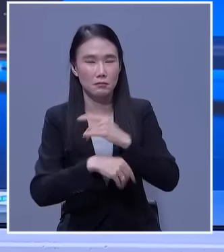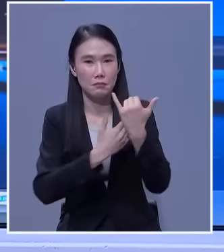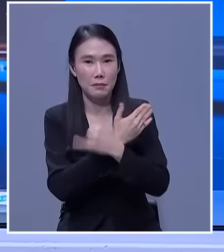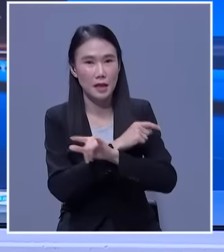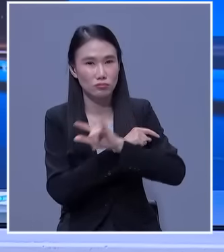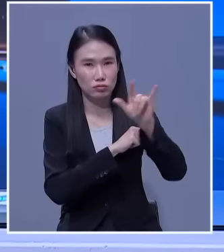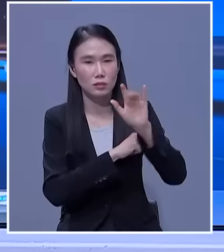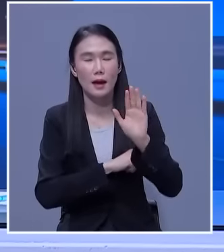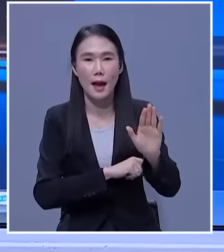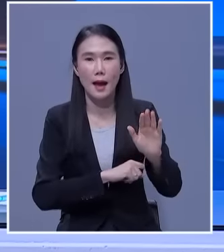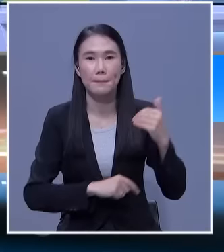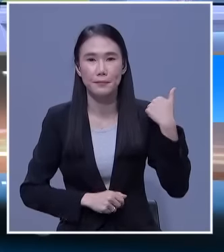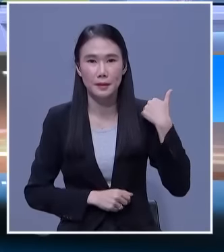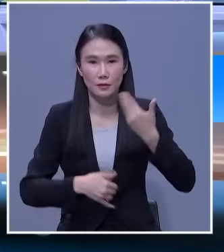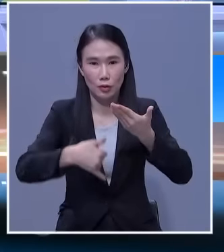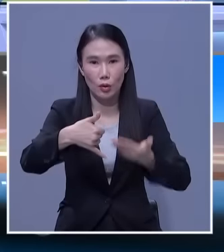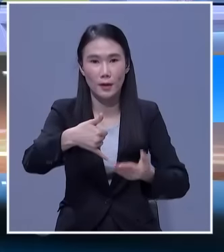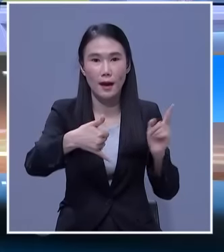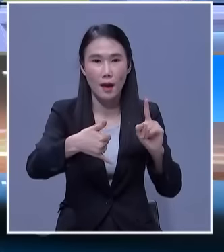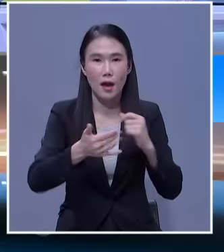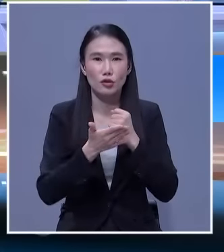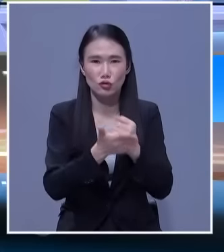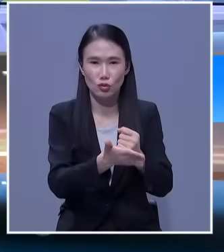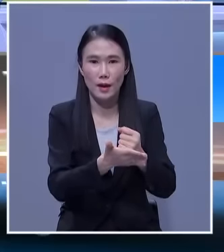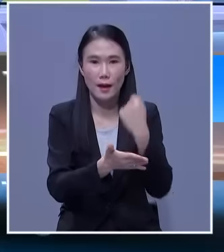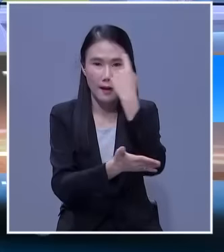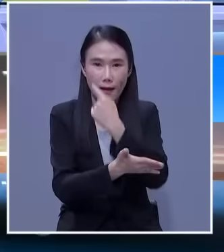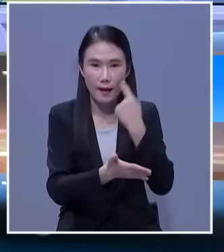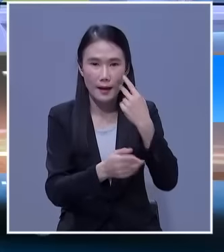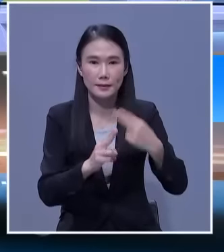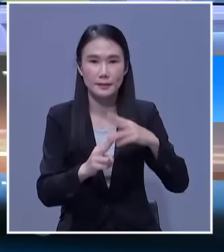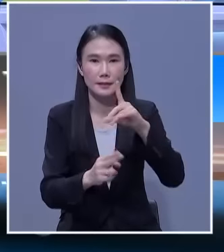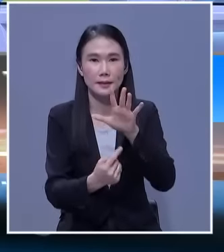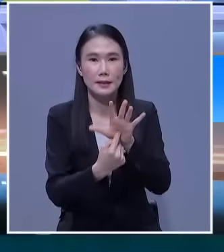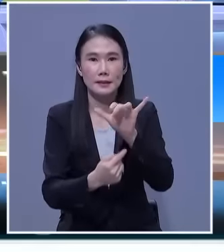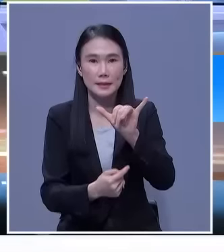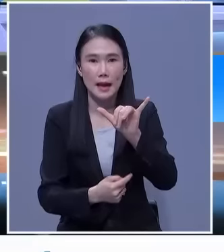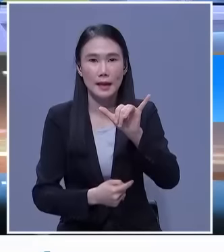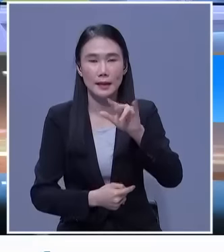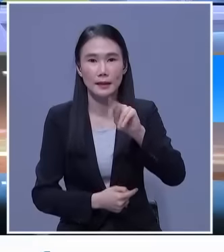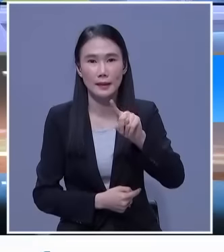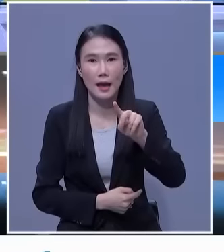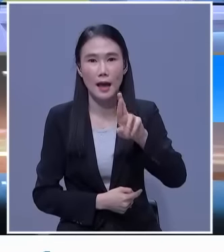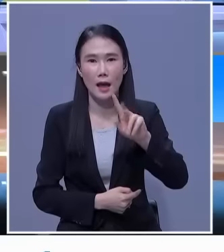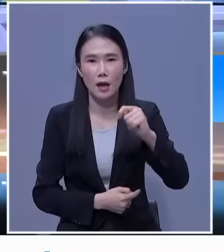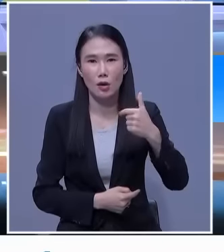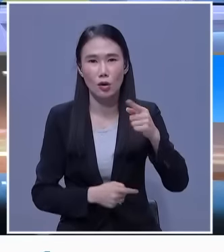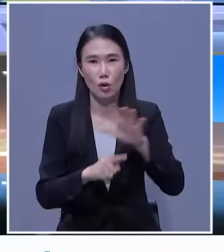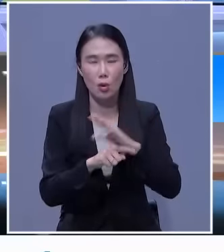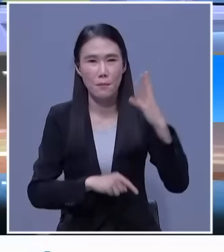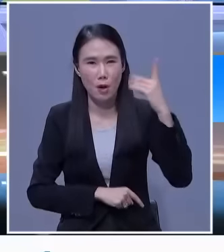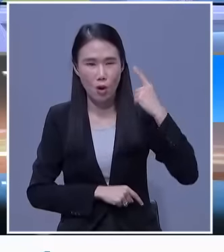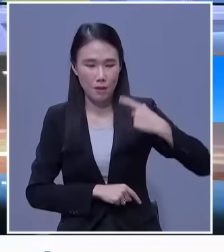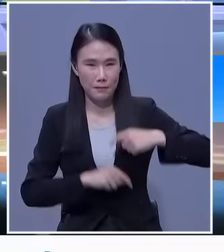ประเทศหนึ่งในผู้ต้องหาที่ถูกกล่าวหามีส่วนช่วยเหลือคดีนี้คือนายชัยณรงค์แสงทองอารามเป็นอดีตอัยการอาวุโสค่ะ